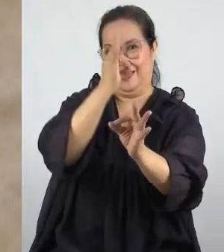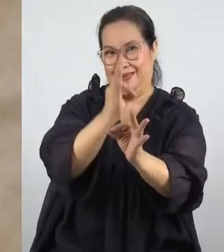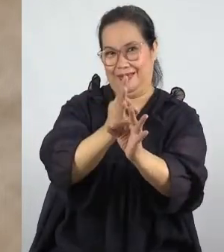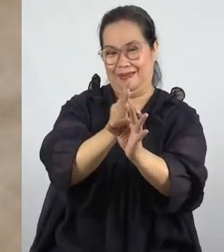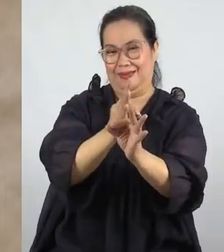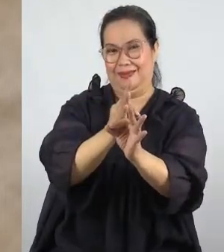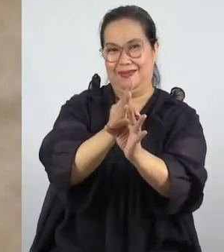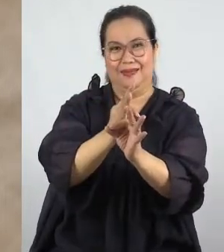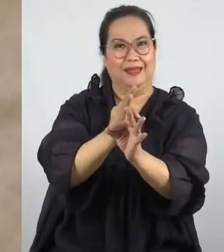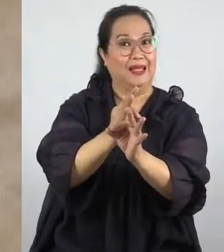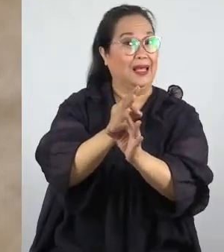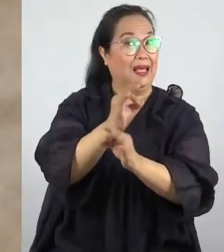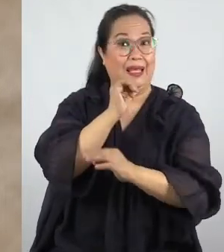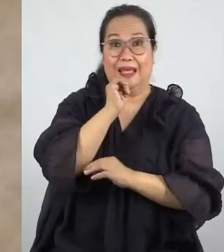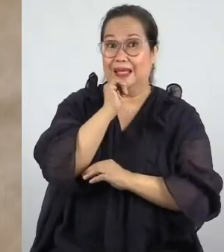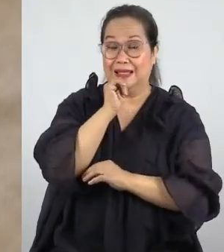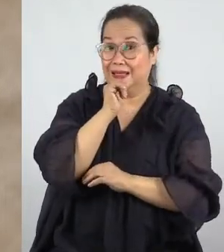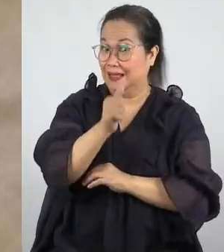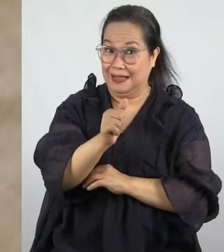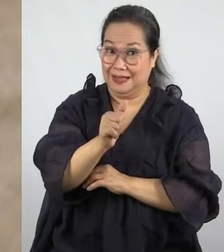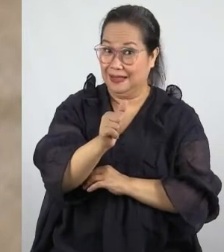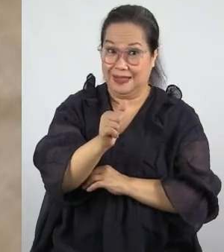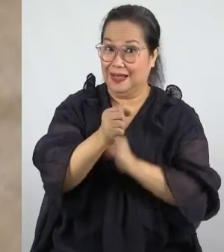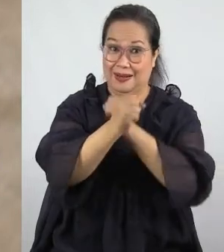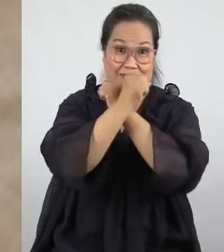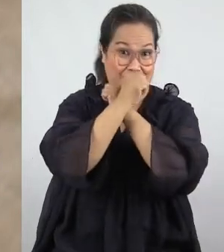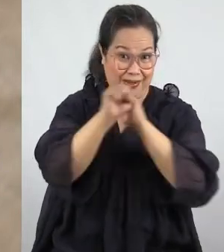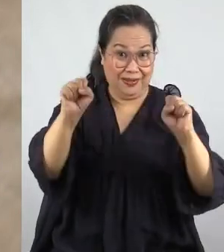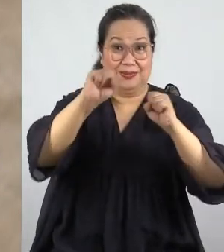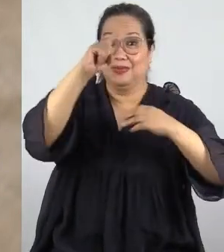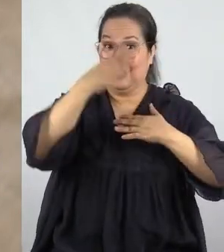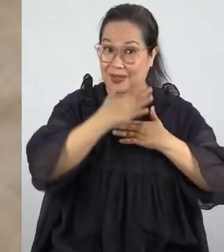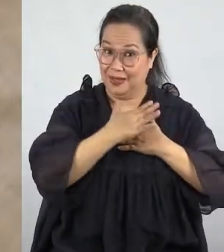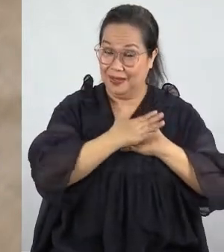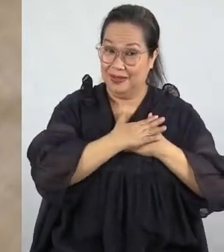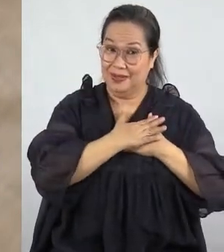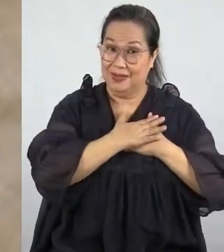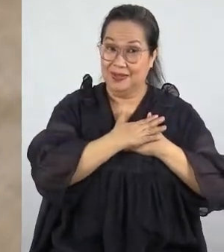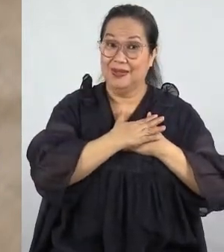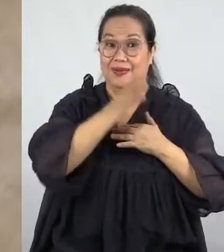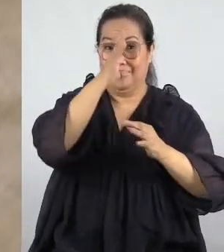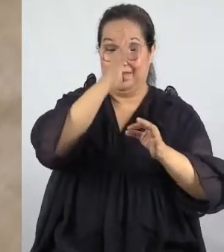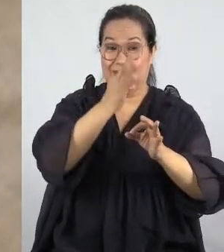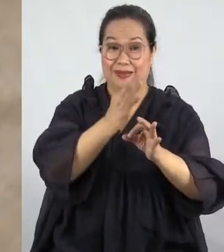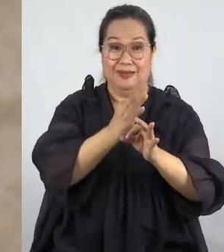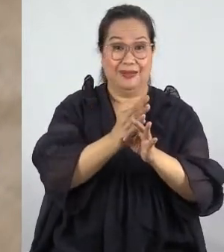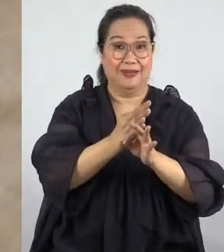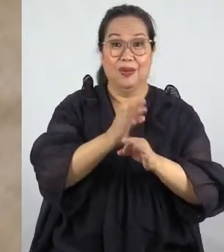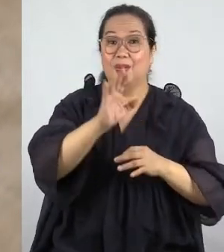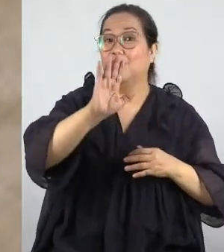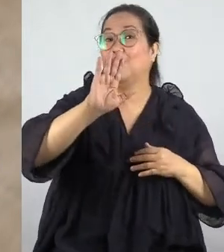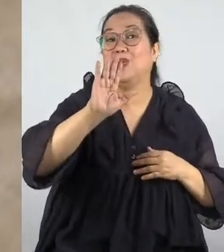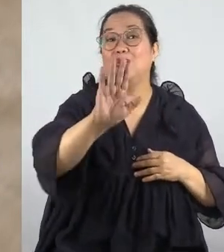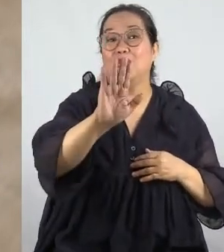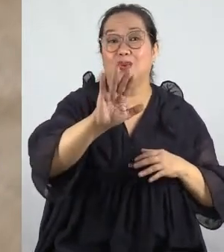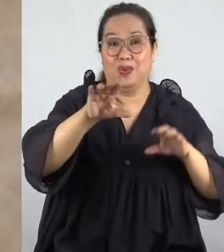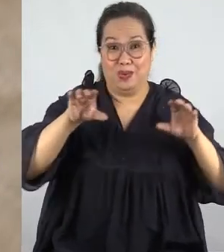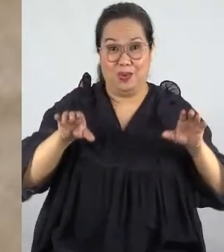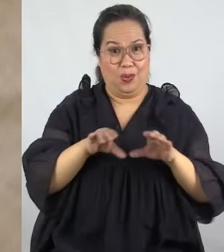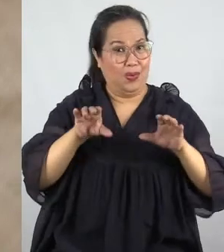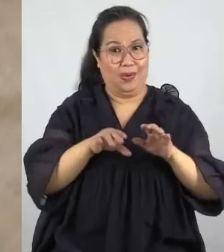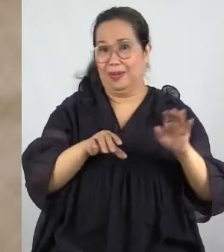faith. And this, salvation by grace through faith, is not your own